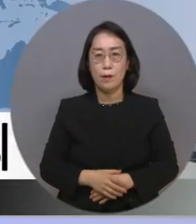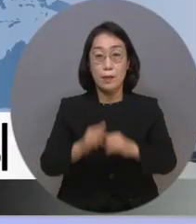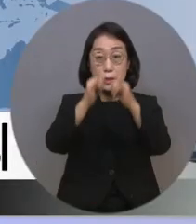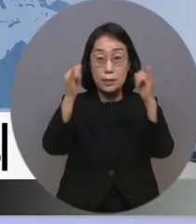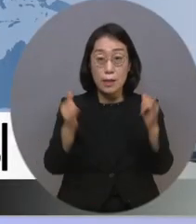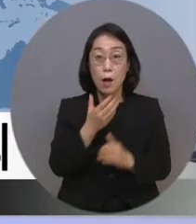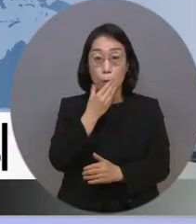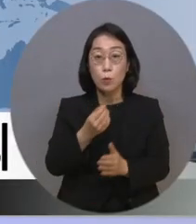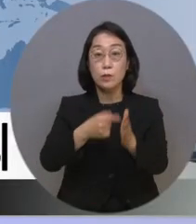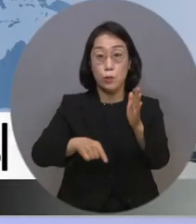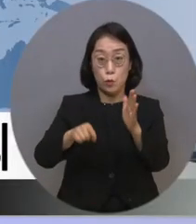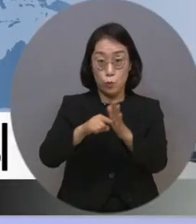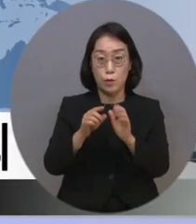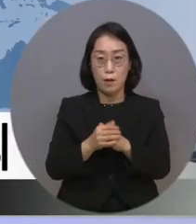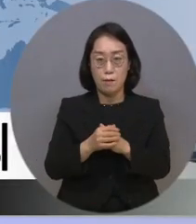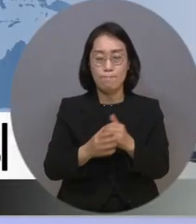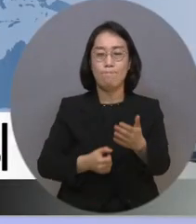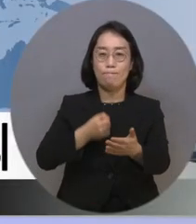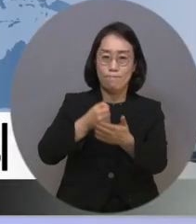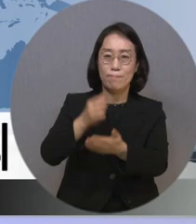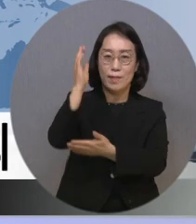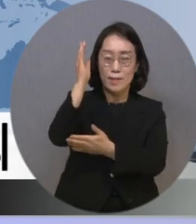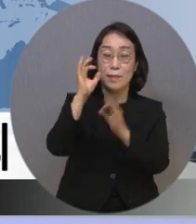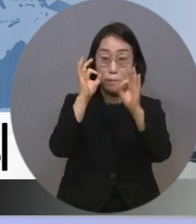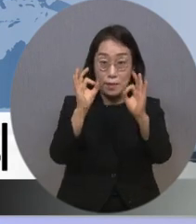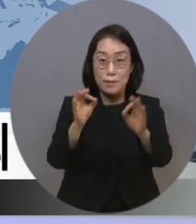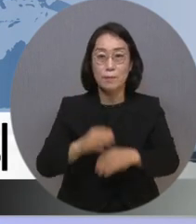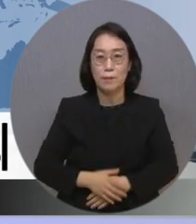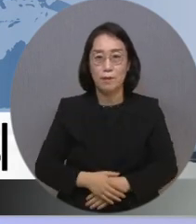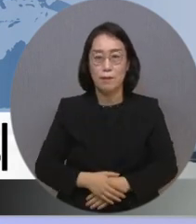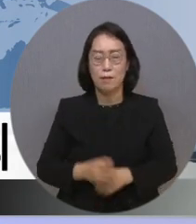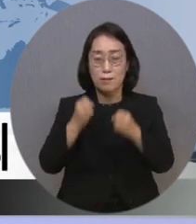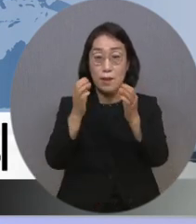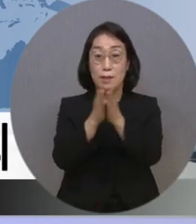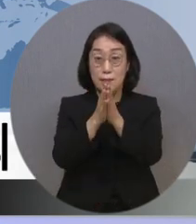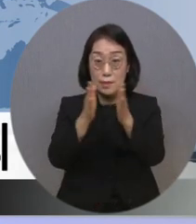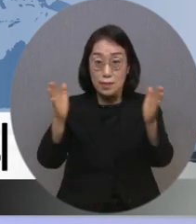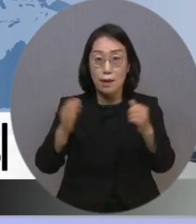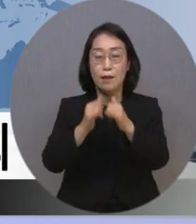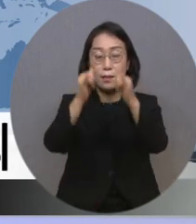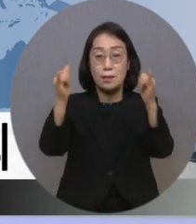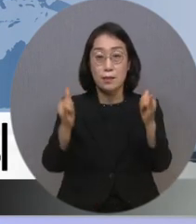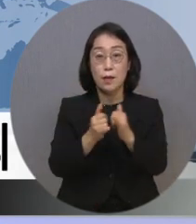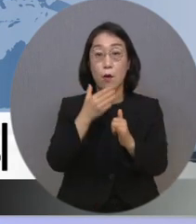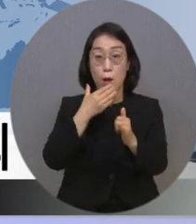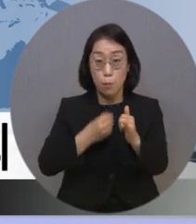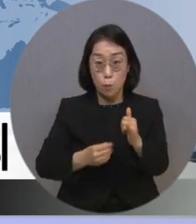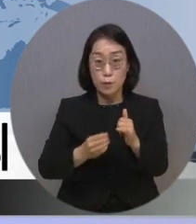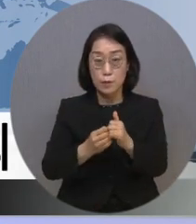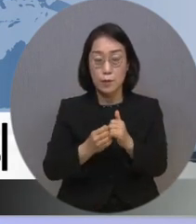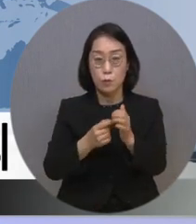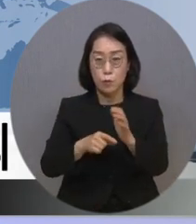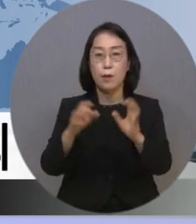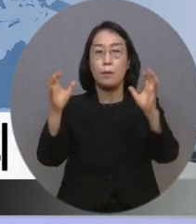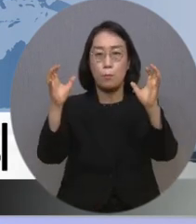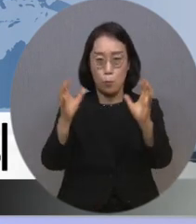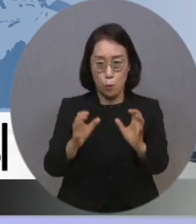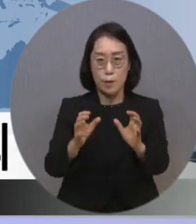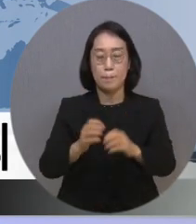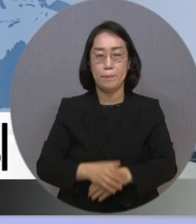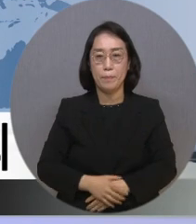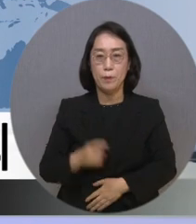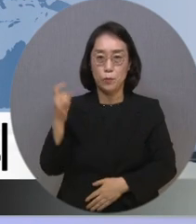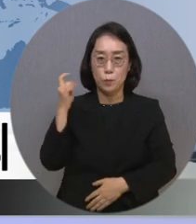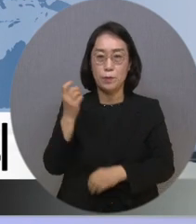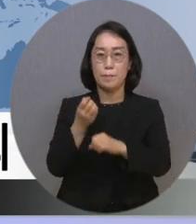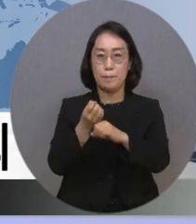위한 사회복지계 포부를 들어봤습니다. 새 출발을 맞아 사회복지계 신년 인사회가 열렸는데요. 자세한